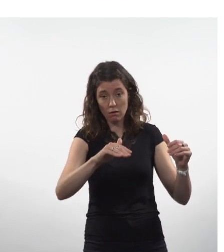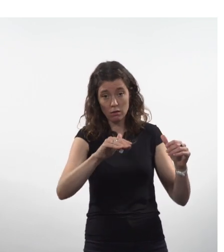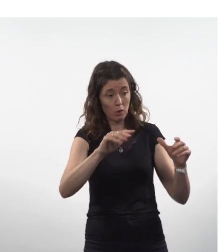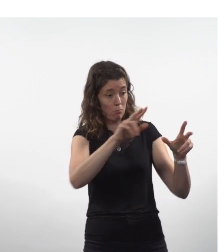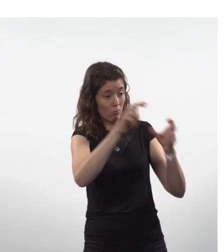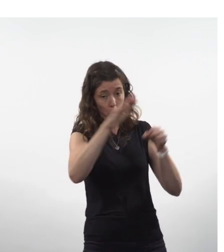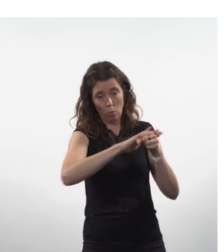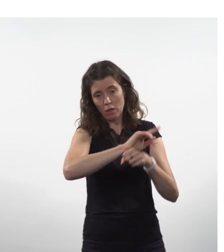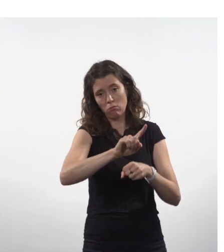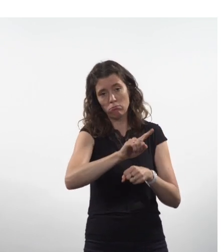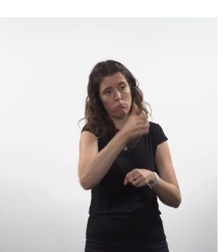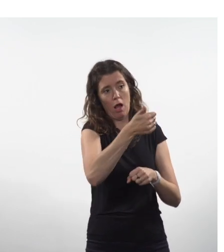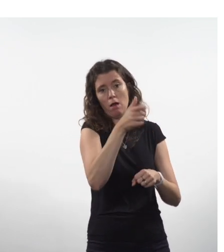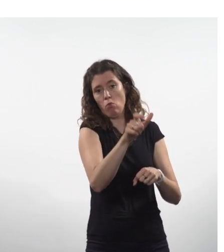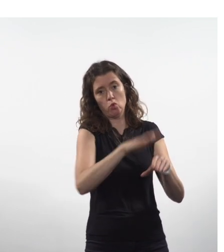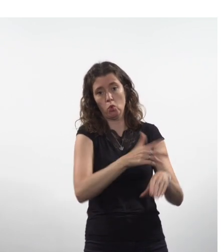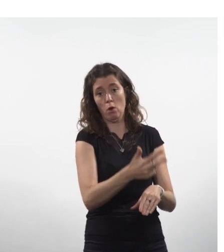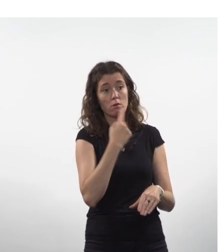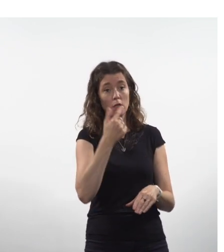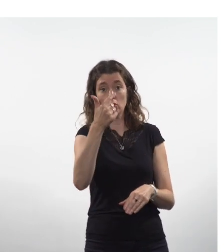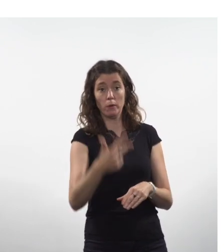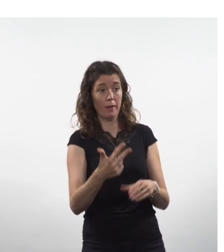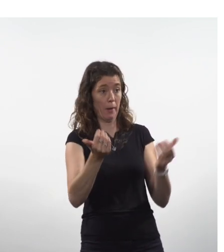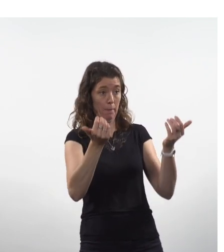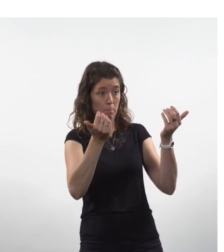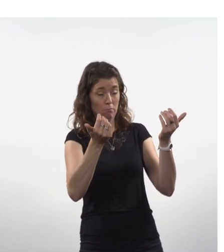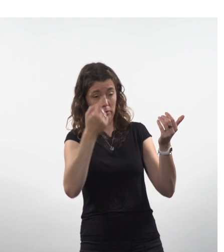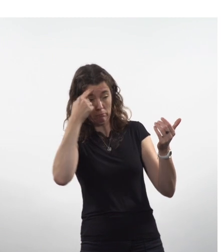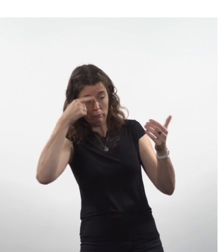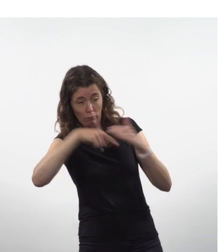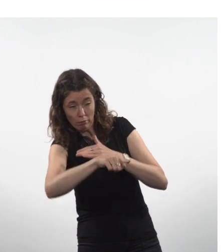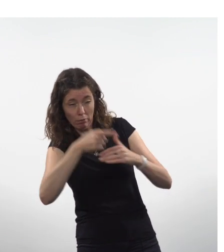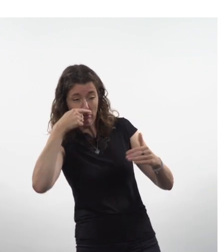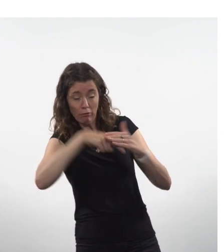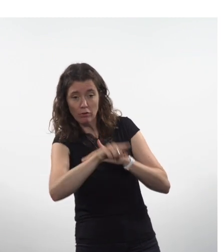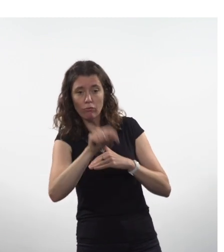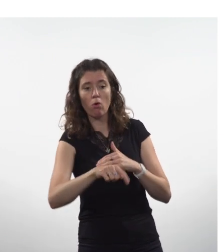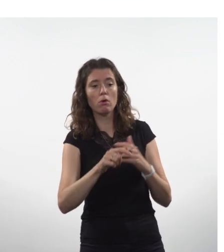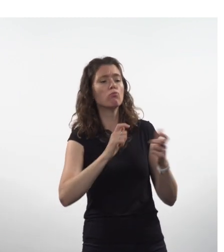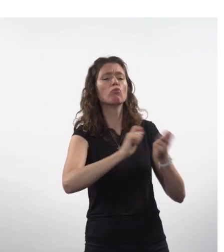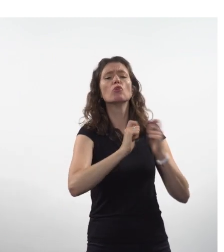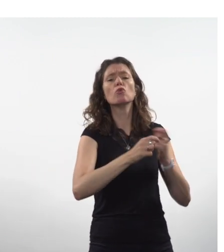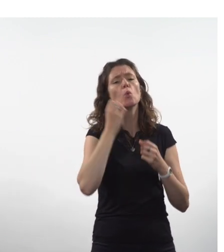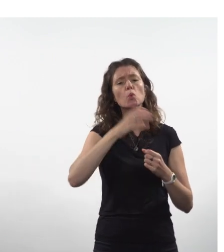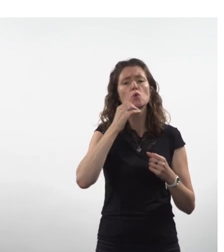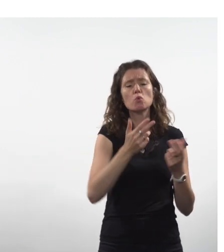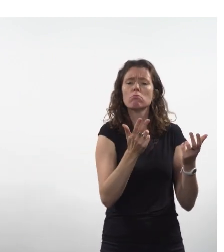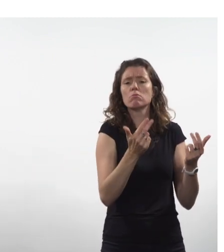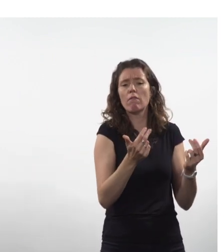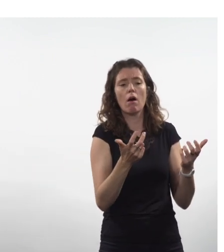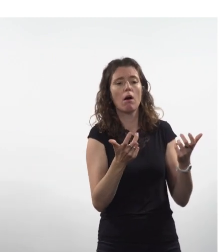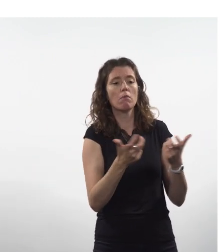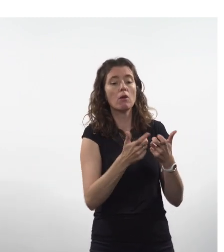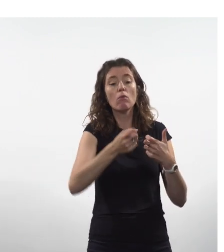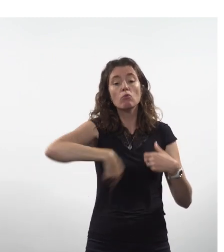clairement 1 mot sur 3 en moyenne, c'est-à-dire que 2 mots sur 3, c'est de la suppléance mentale. Donc ça suffit une conversation courante. On le voit en anglais, on n'a pas